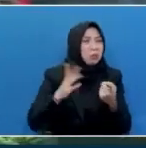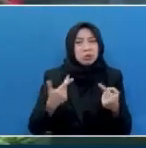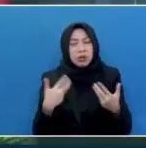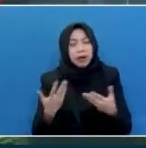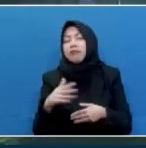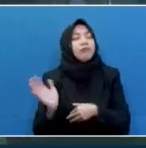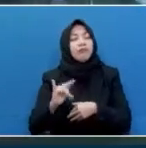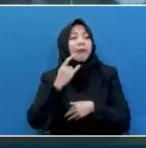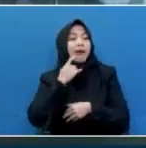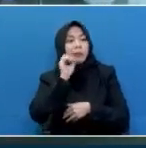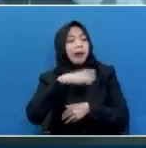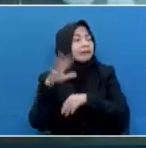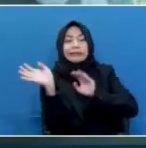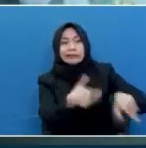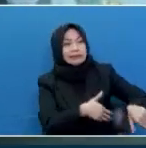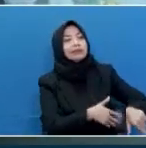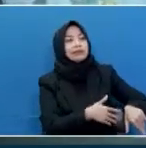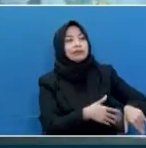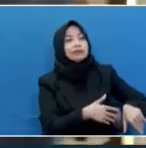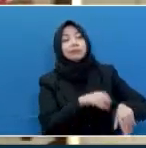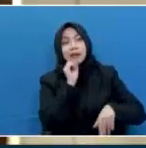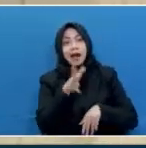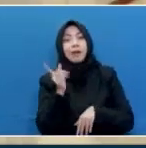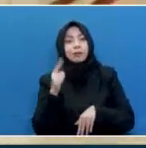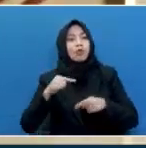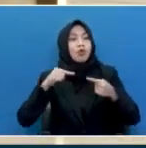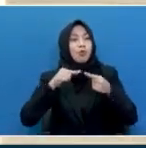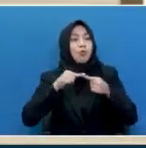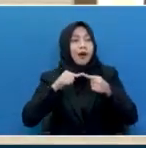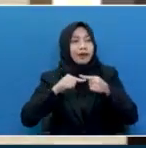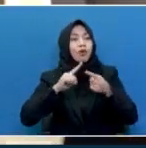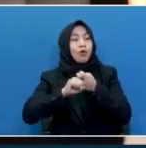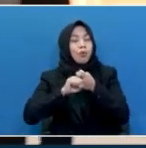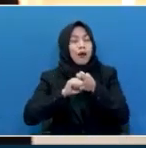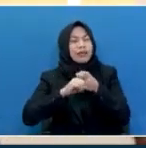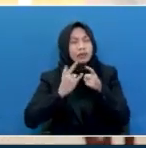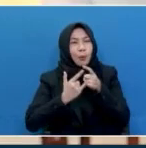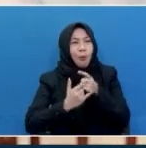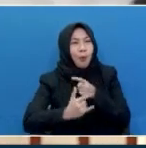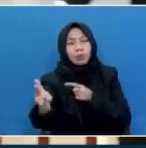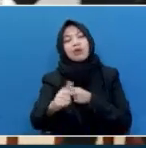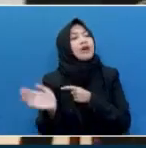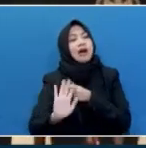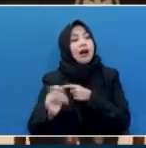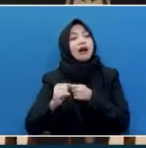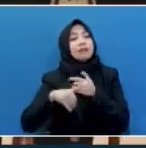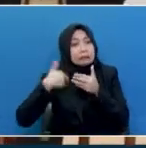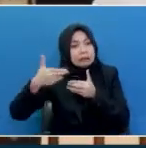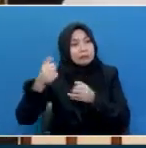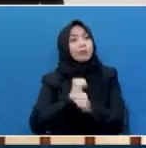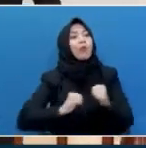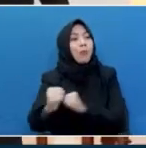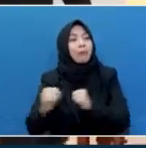oleh bu Megawati kemudian tidak Abadi ee sangat dibatasi dan bahwa kekuasaan harus paham harus